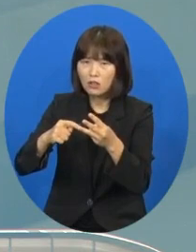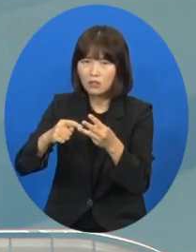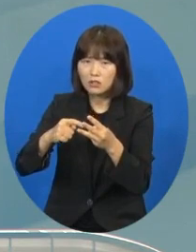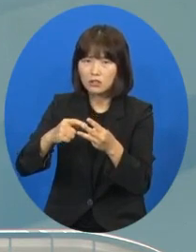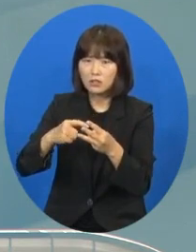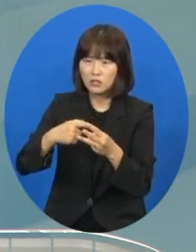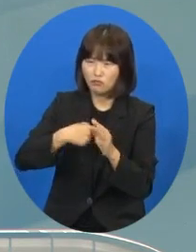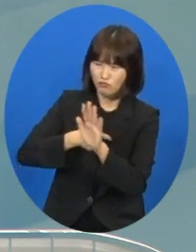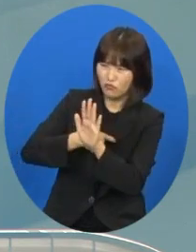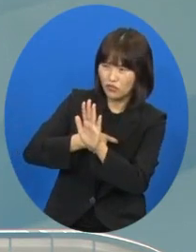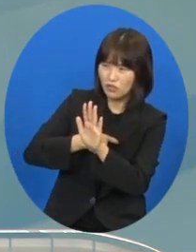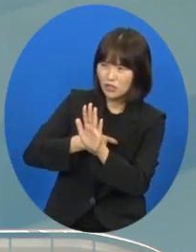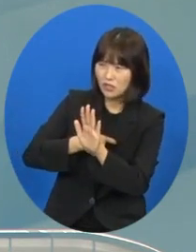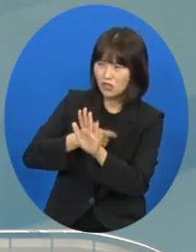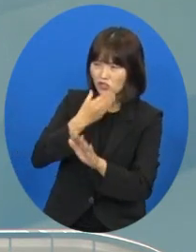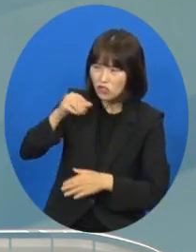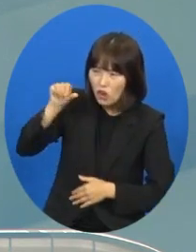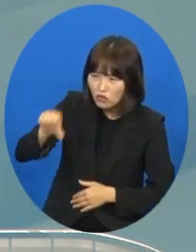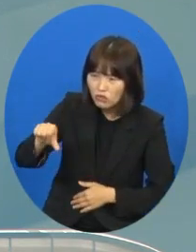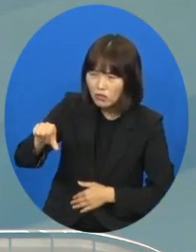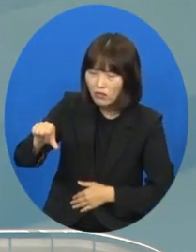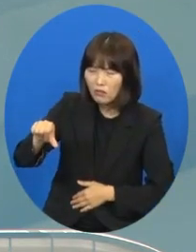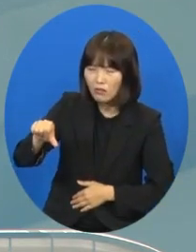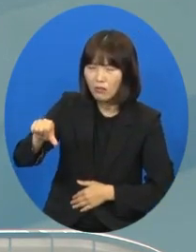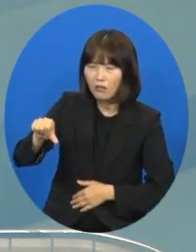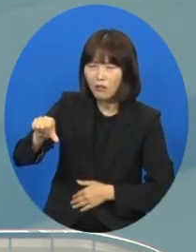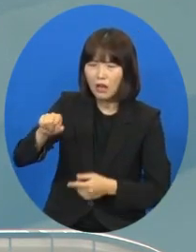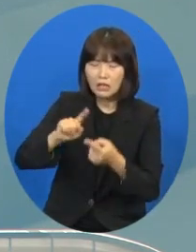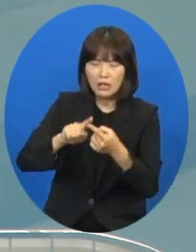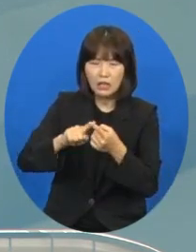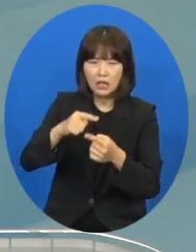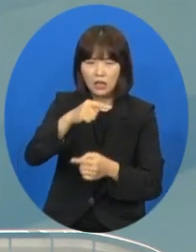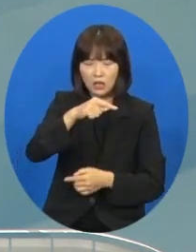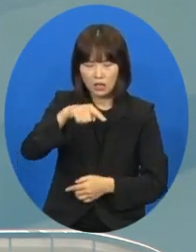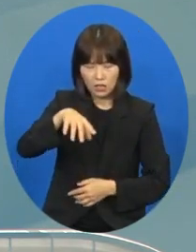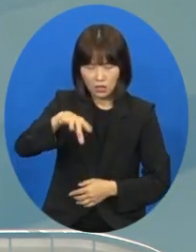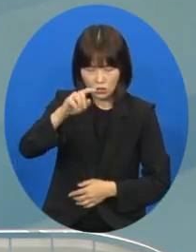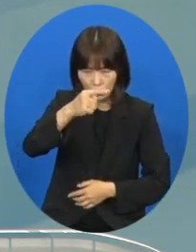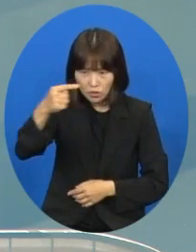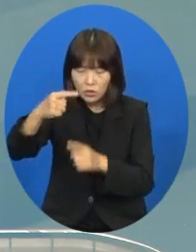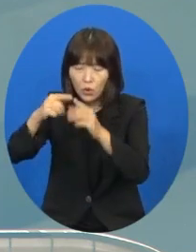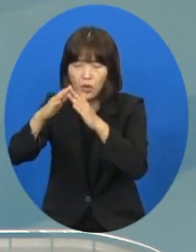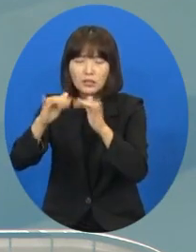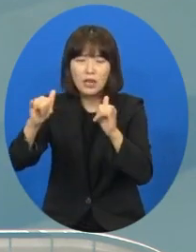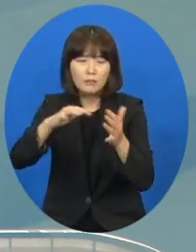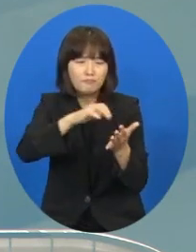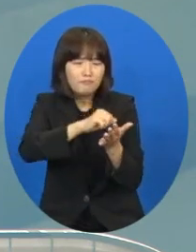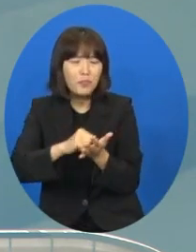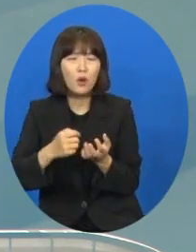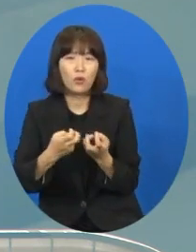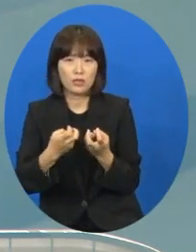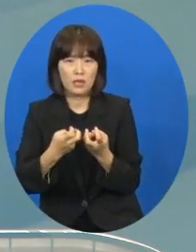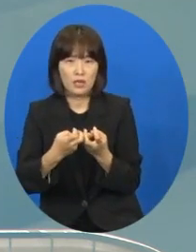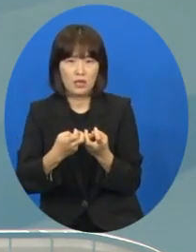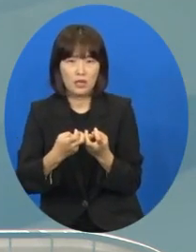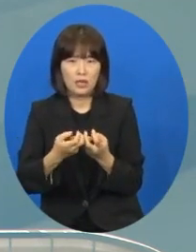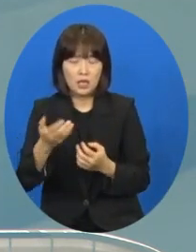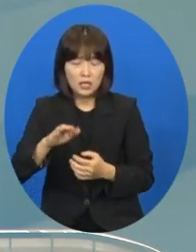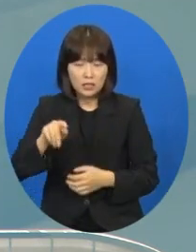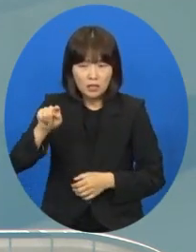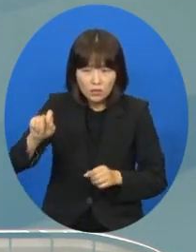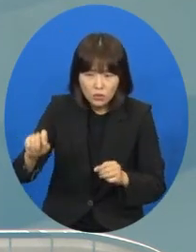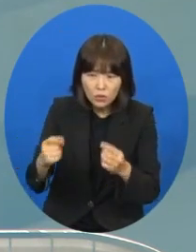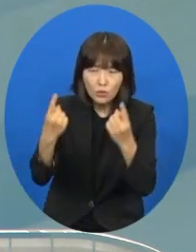했다. 이걸 초대교회 교인들은 어떻게 받아들여야 돼요? 그런데 동시에 초대교회